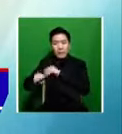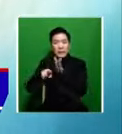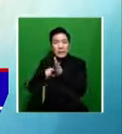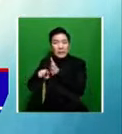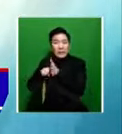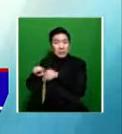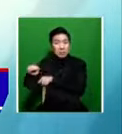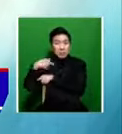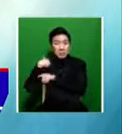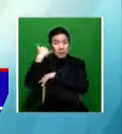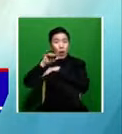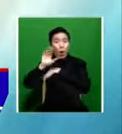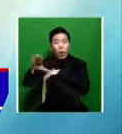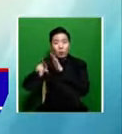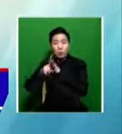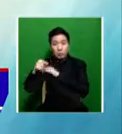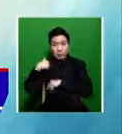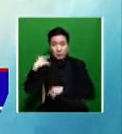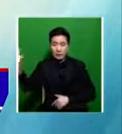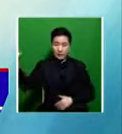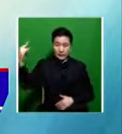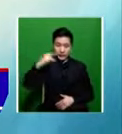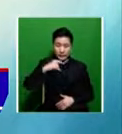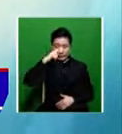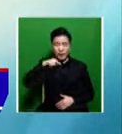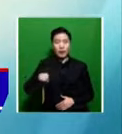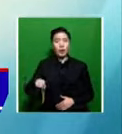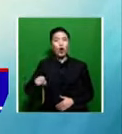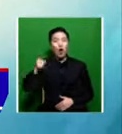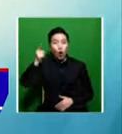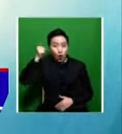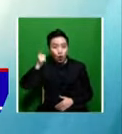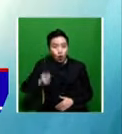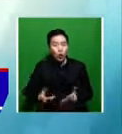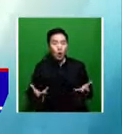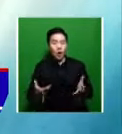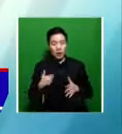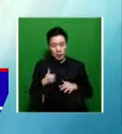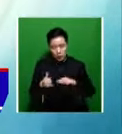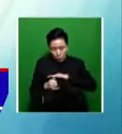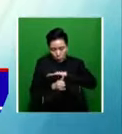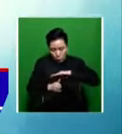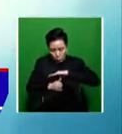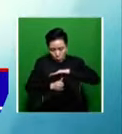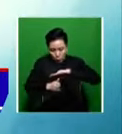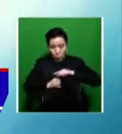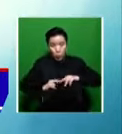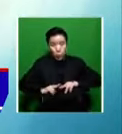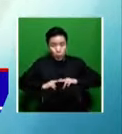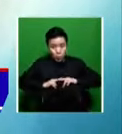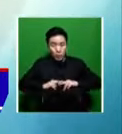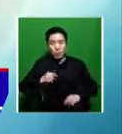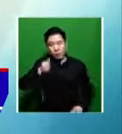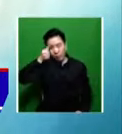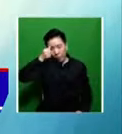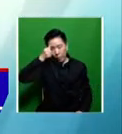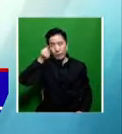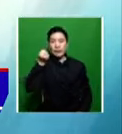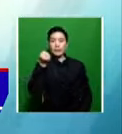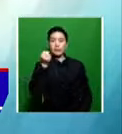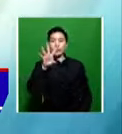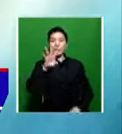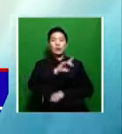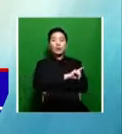ด อย่างรุนแรงเนี่ยเขาจะต้องทำการกักตัวเองนะครับเป็นระยะเวลา14วันนะ